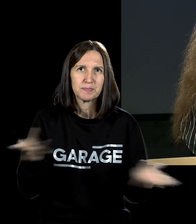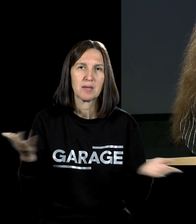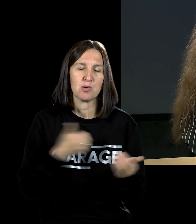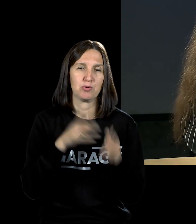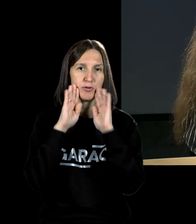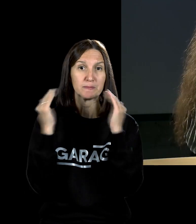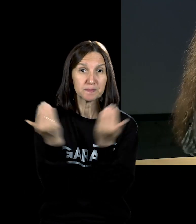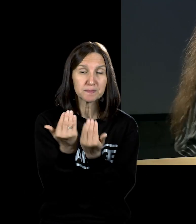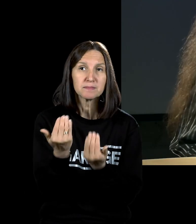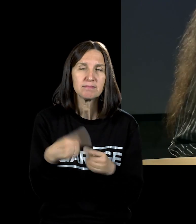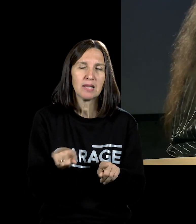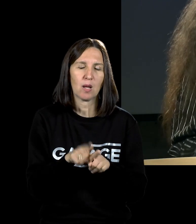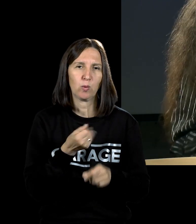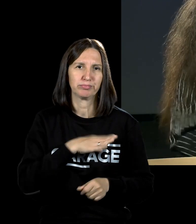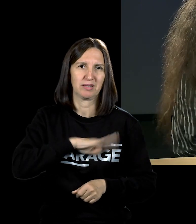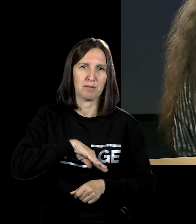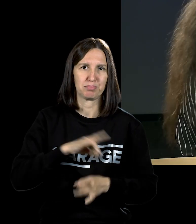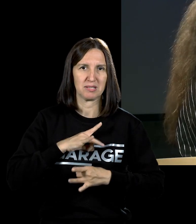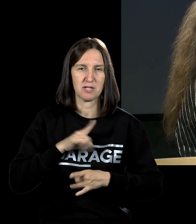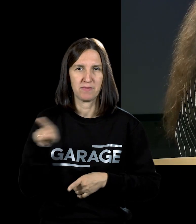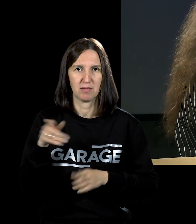себя, и он создает вот такое депрессивное пространство,